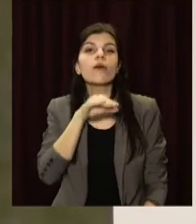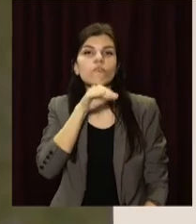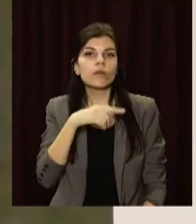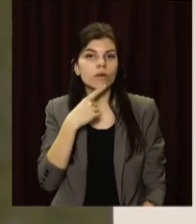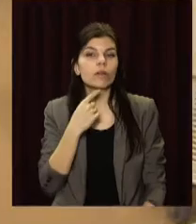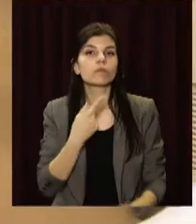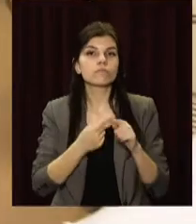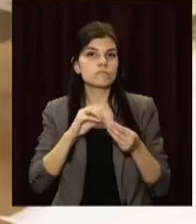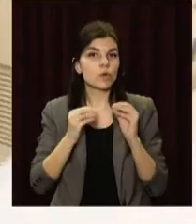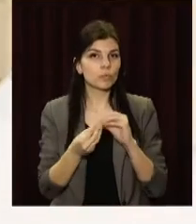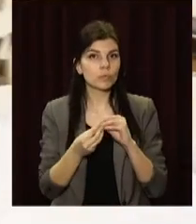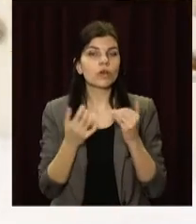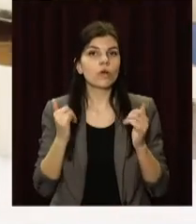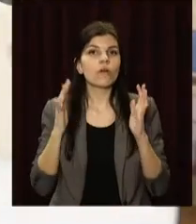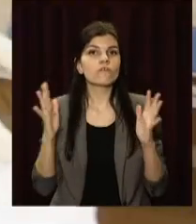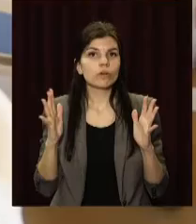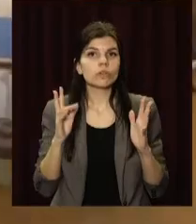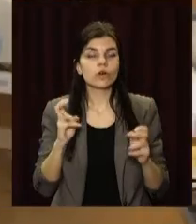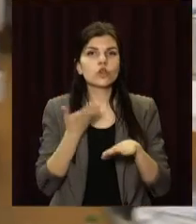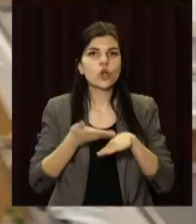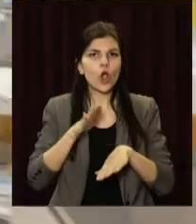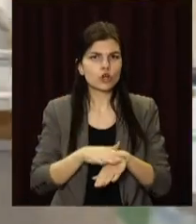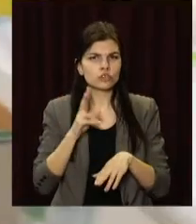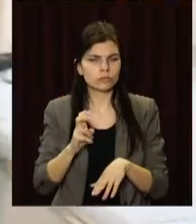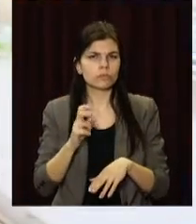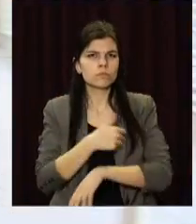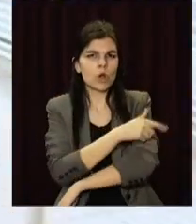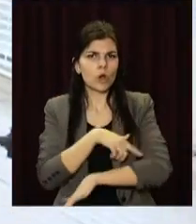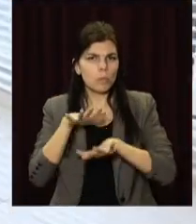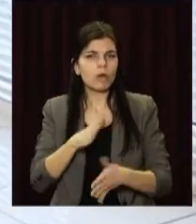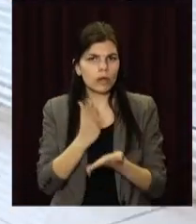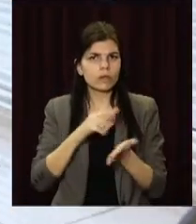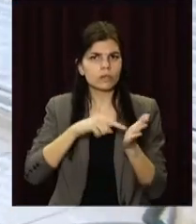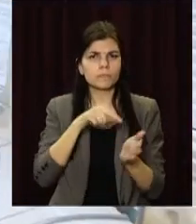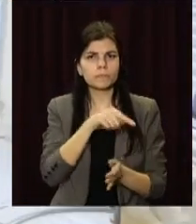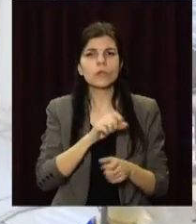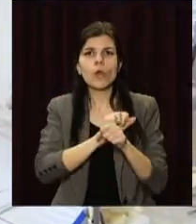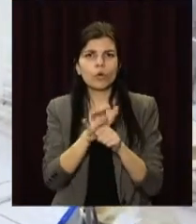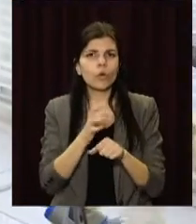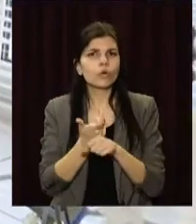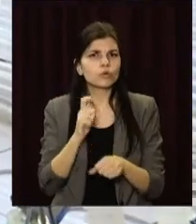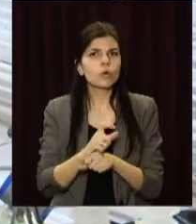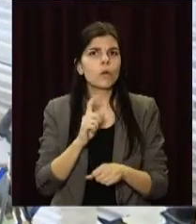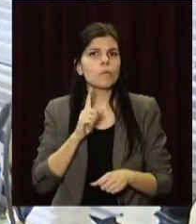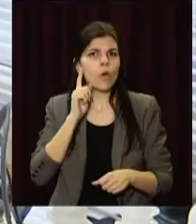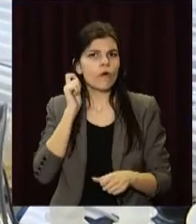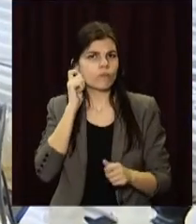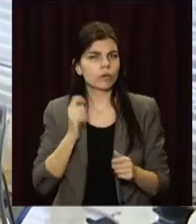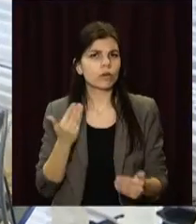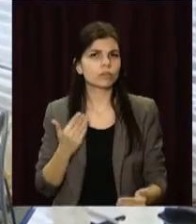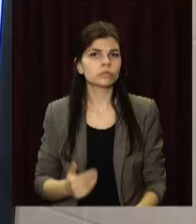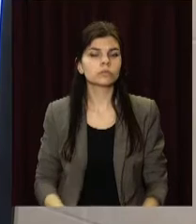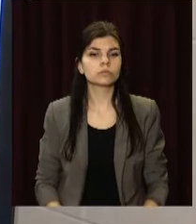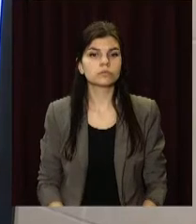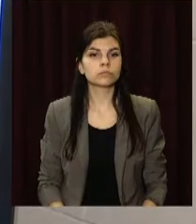кажуть, актуальна проблема – велика кількість тяжких пацієнтів у медзакладах. Крім того, корона дуже помолодшала.